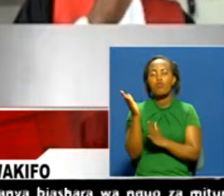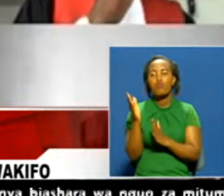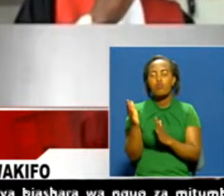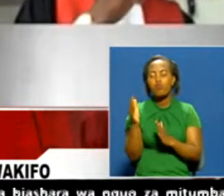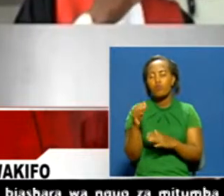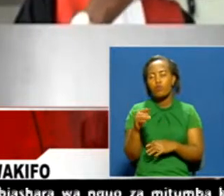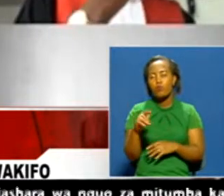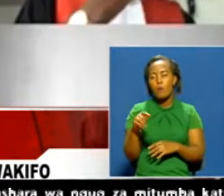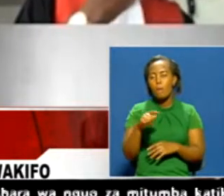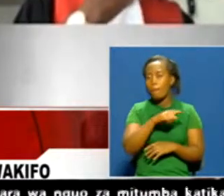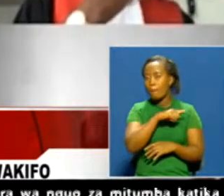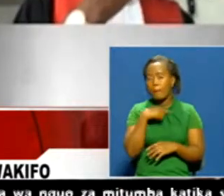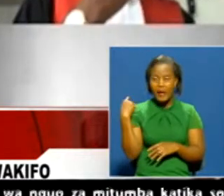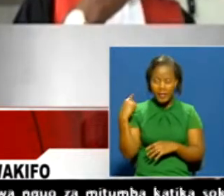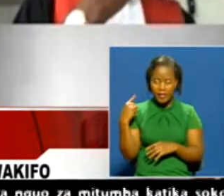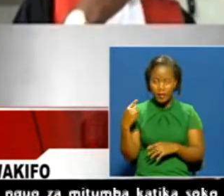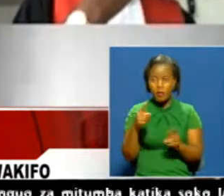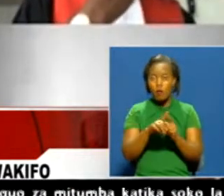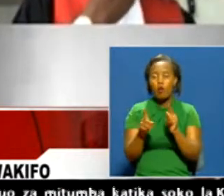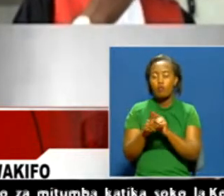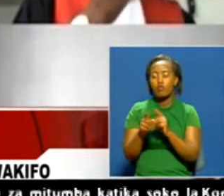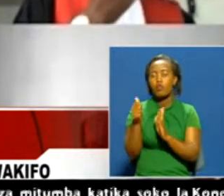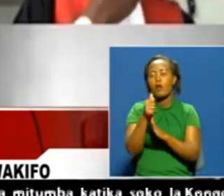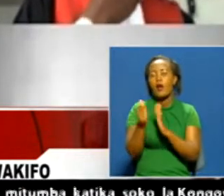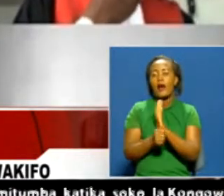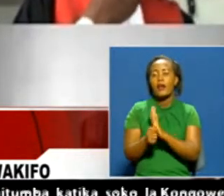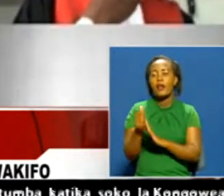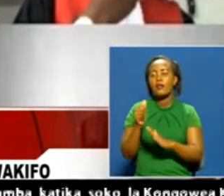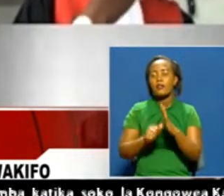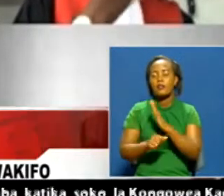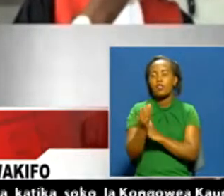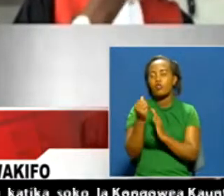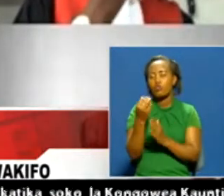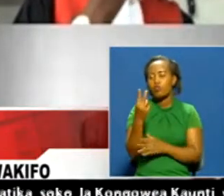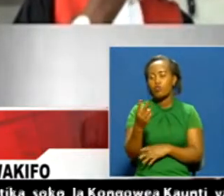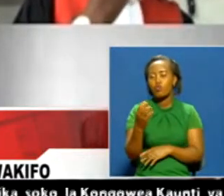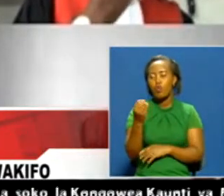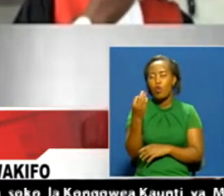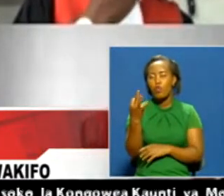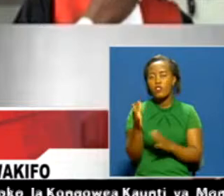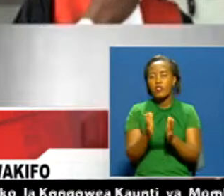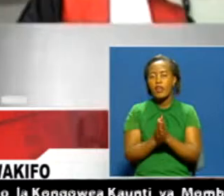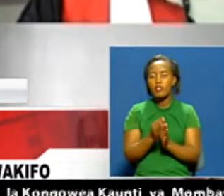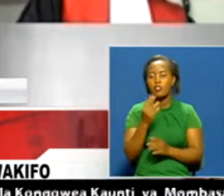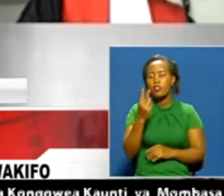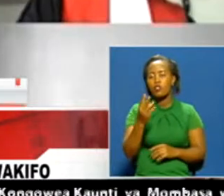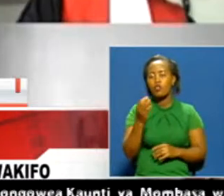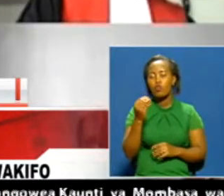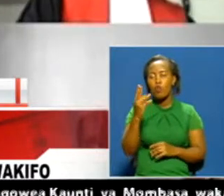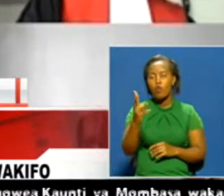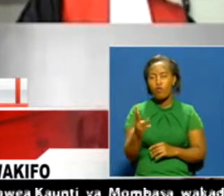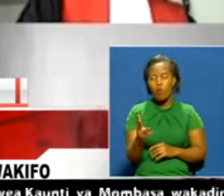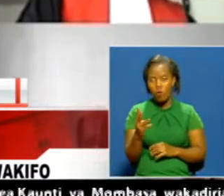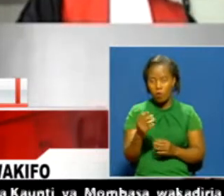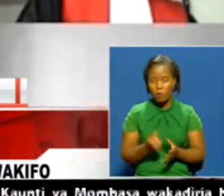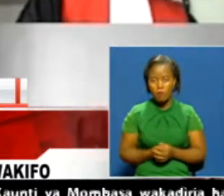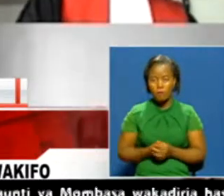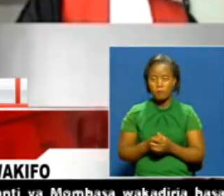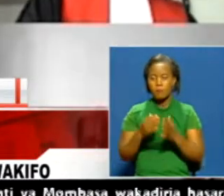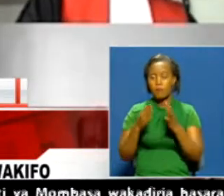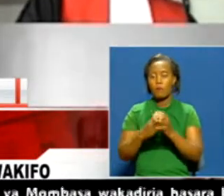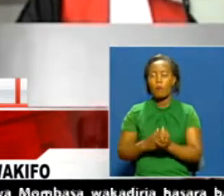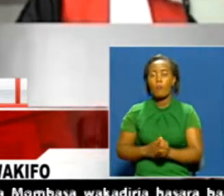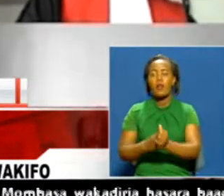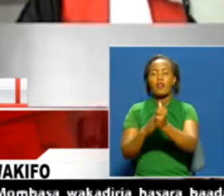for under sections 203 and 204 of the Penal Code. Akiongoza kikao chake